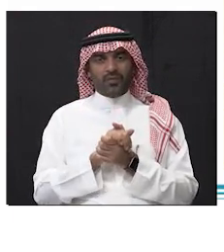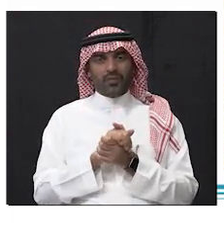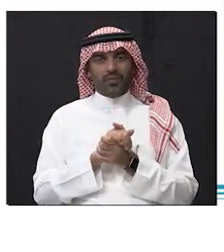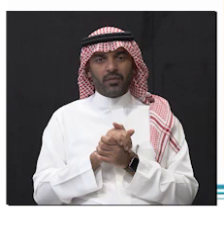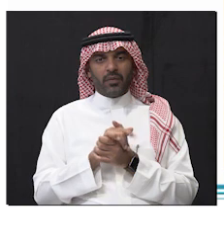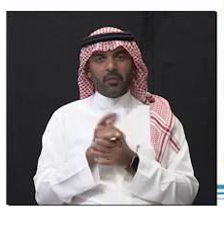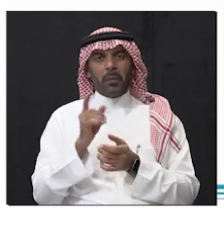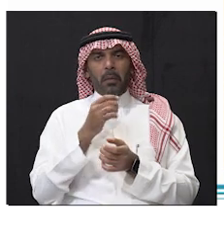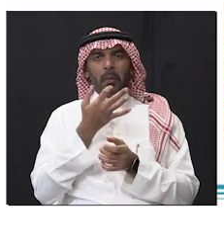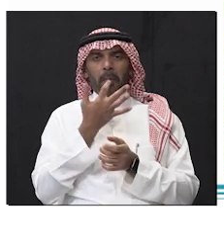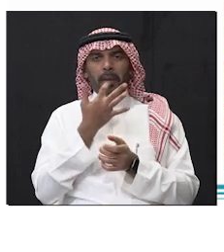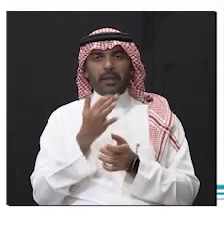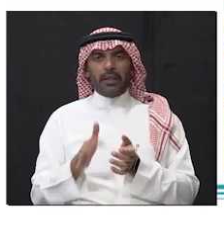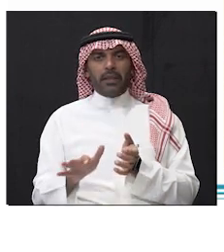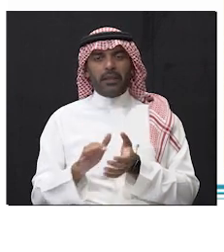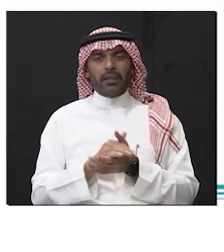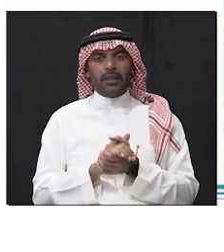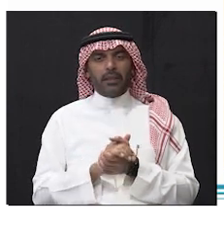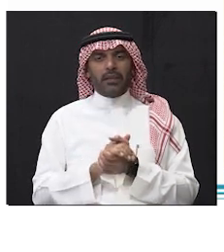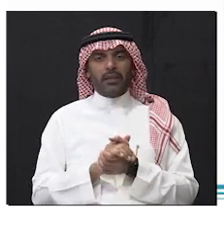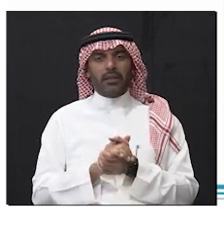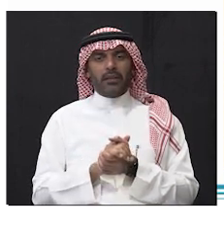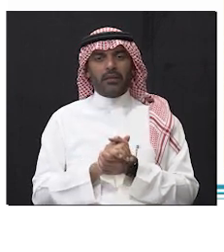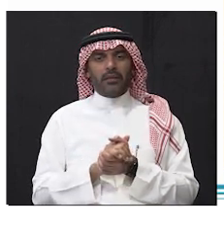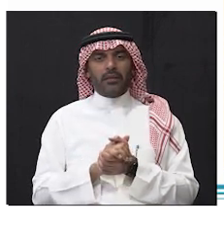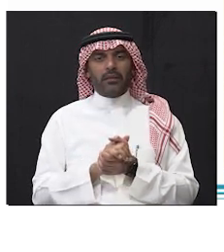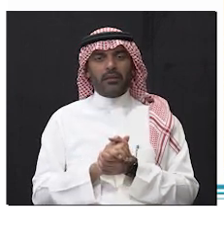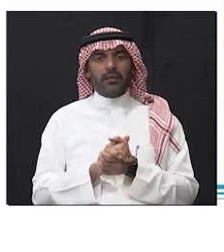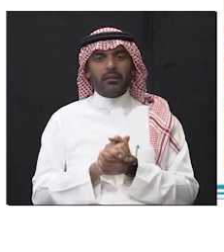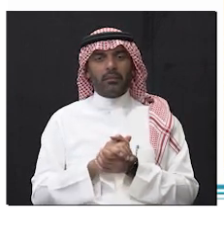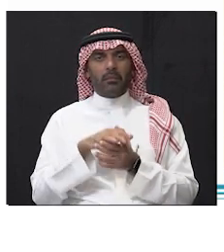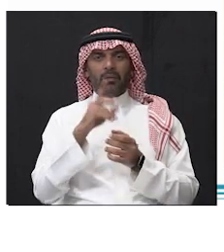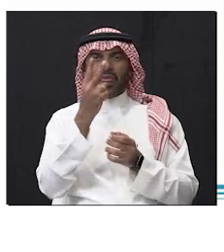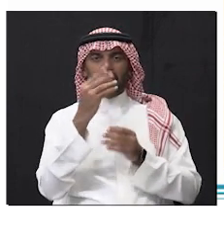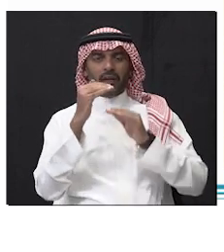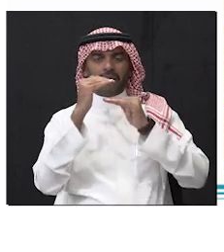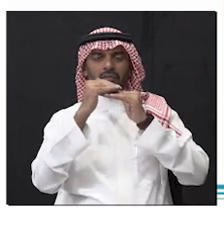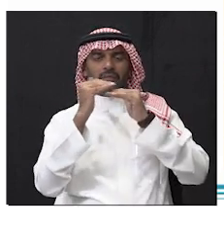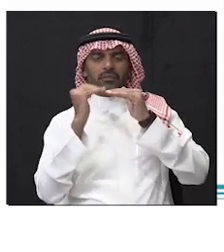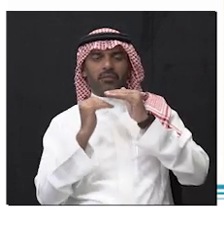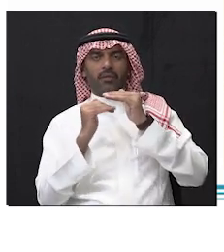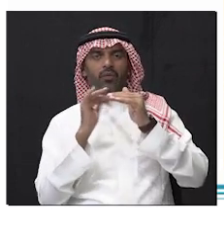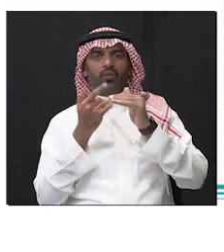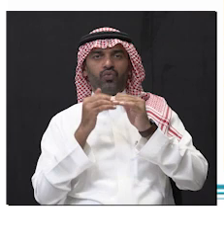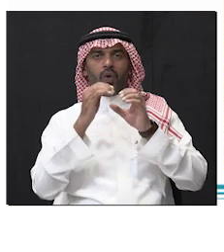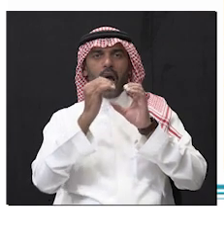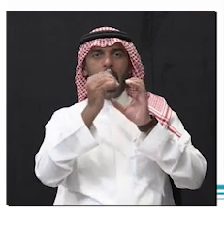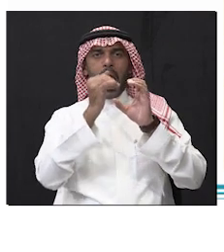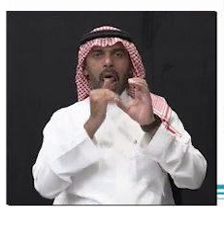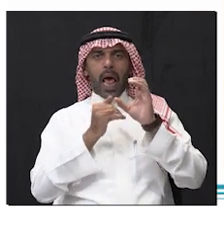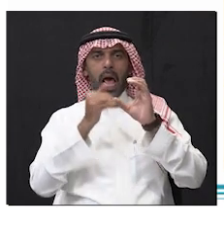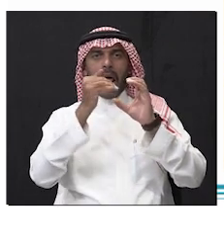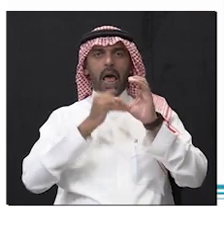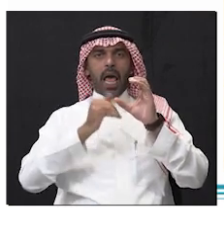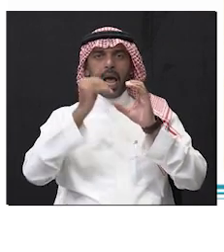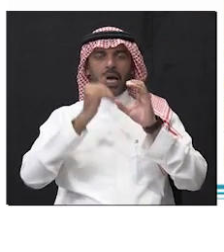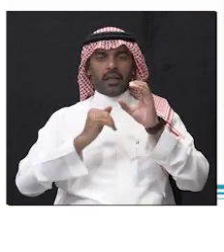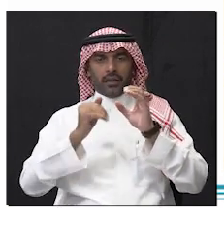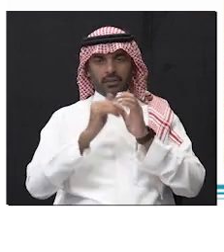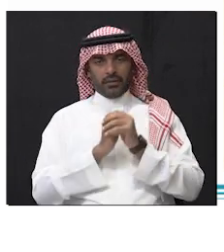أحسنتم. تركيب جسمها بسيطة، تتركب فقط من طبقتين من الخلايا.